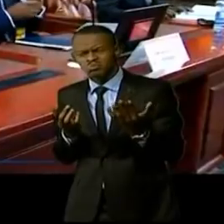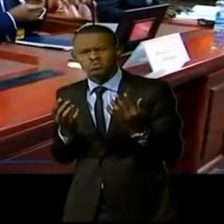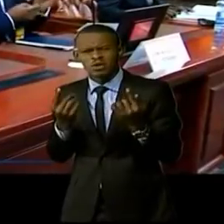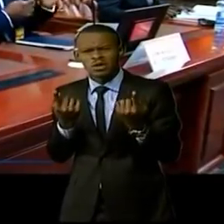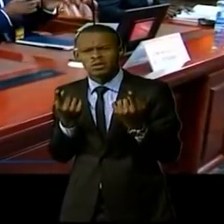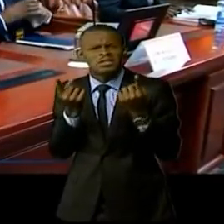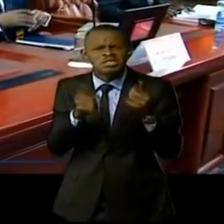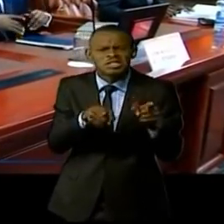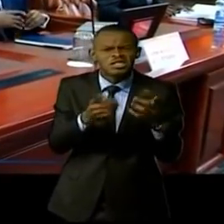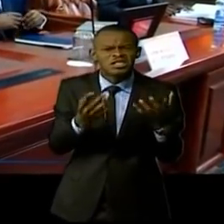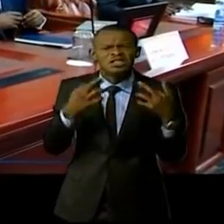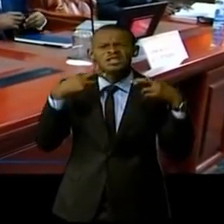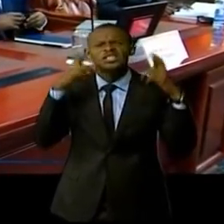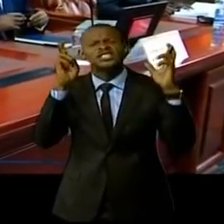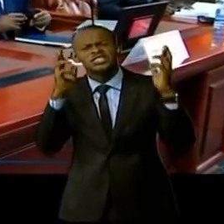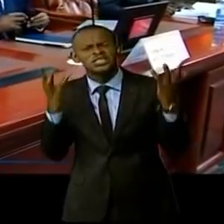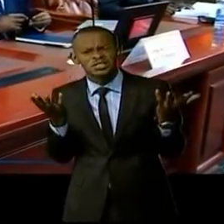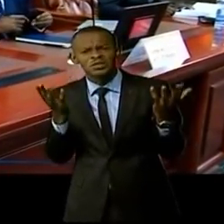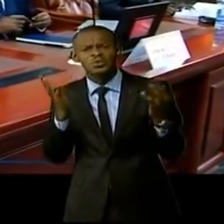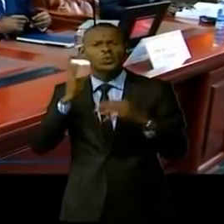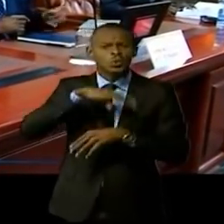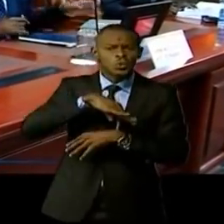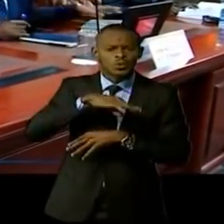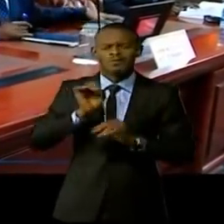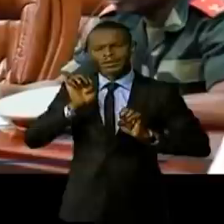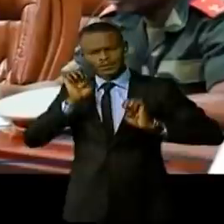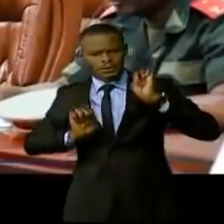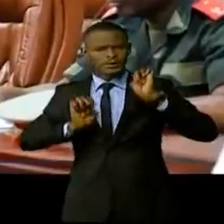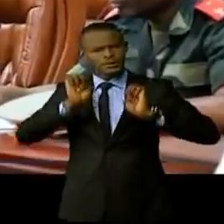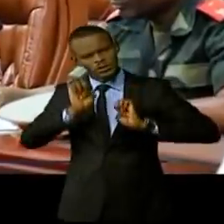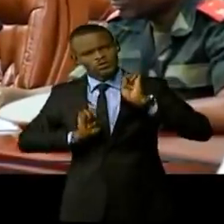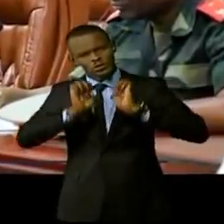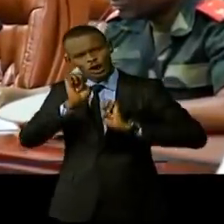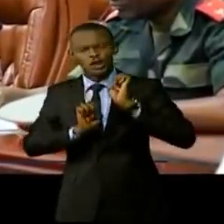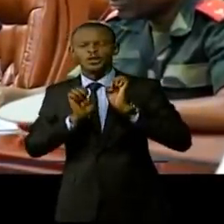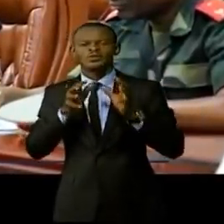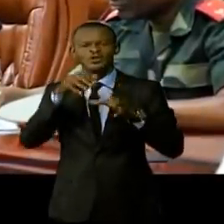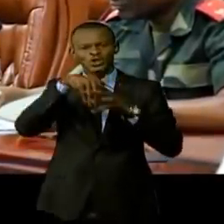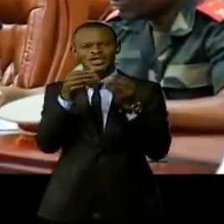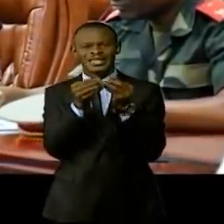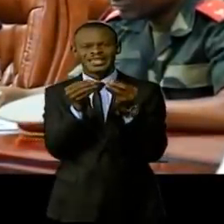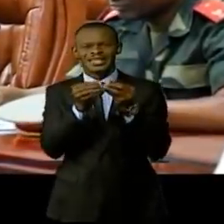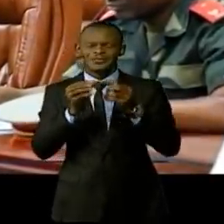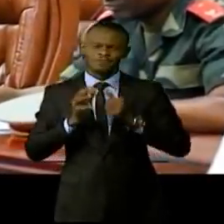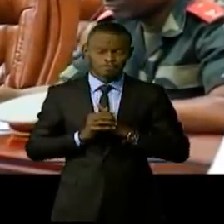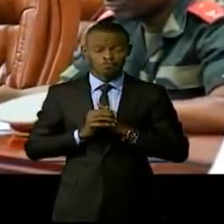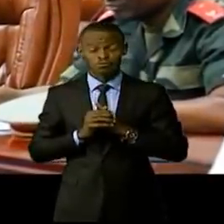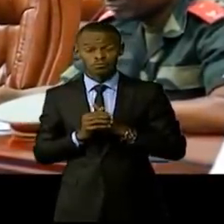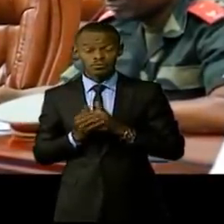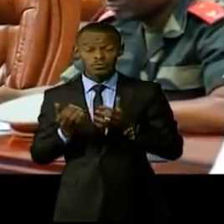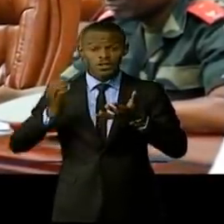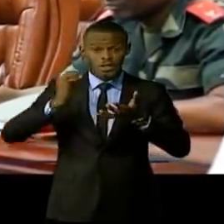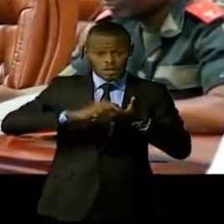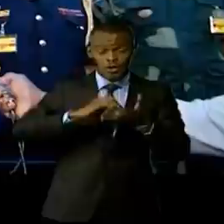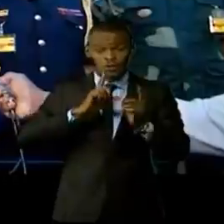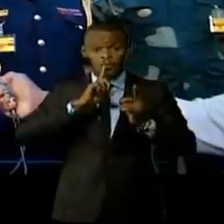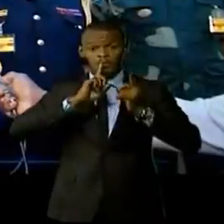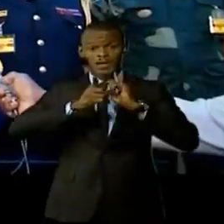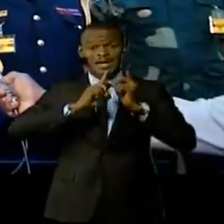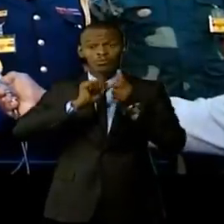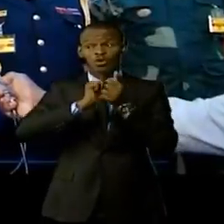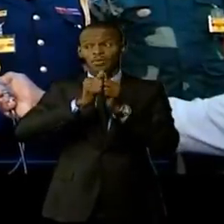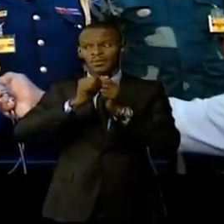et des opérations FARDC tout court. De la situation sécuritaire